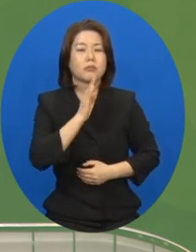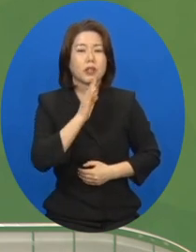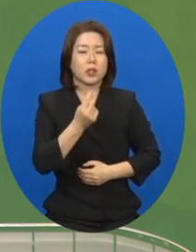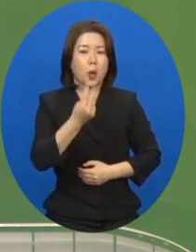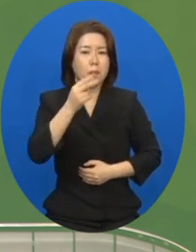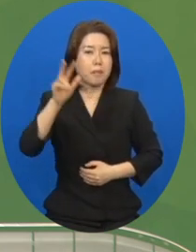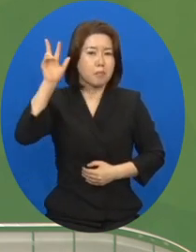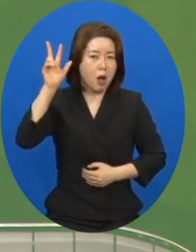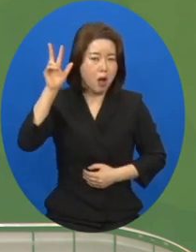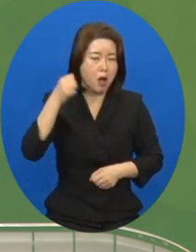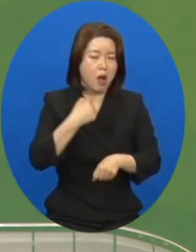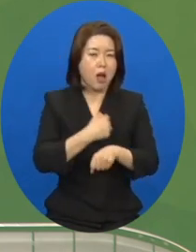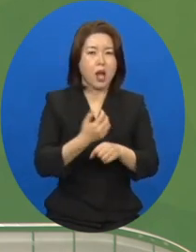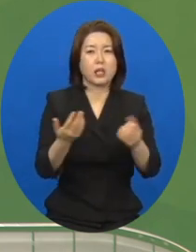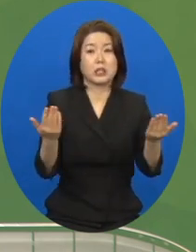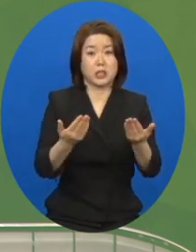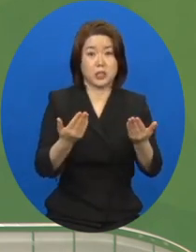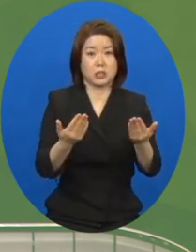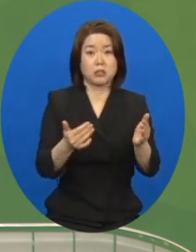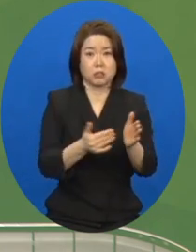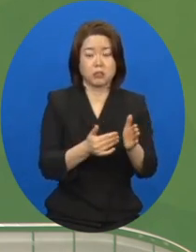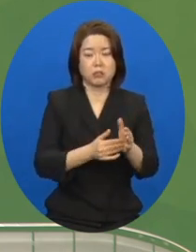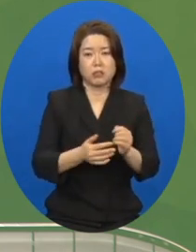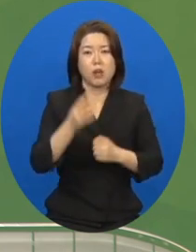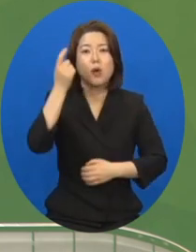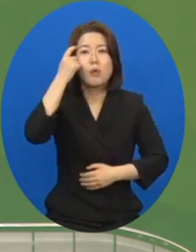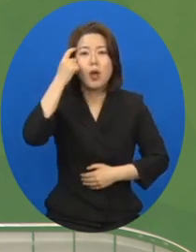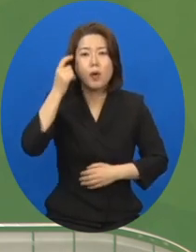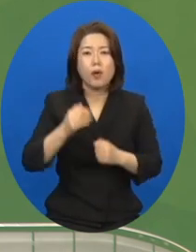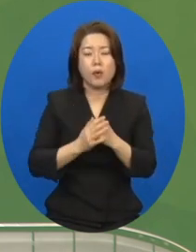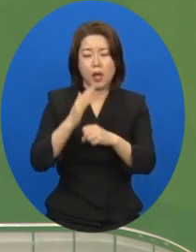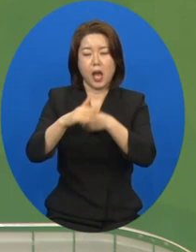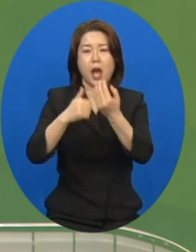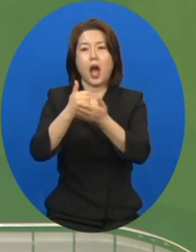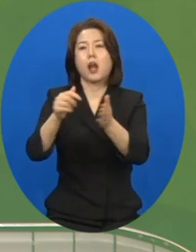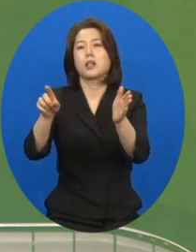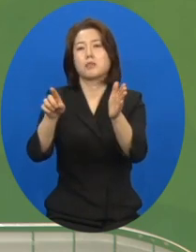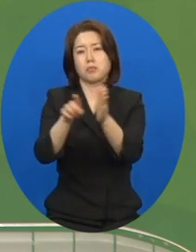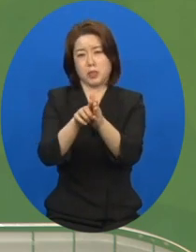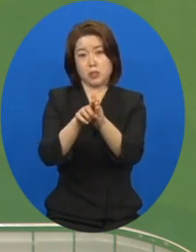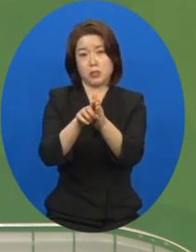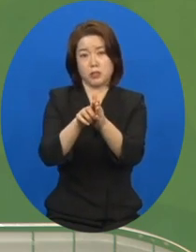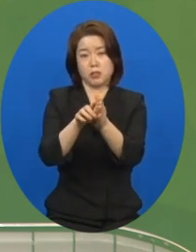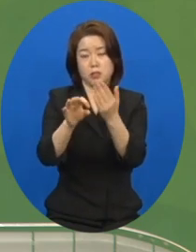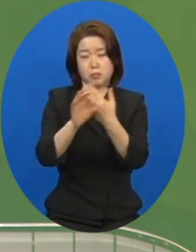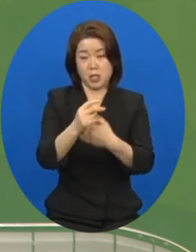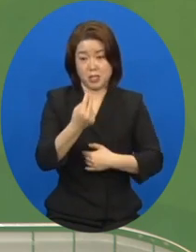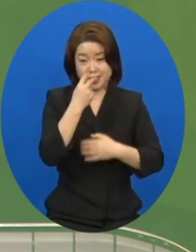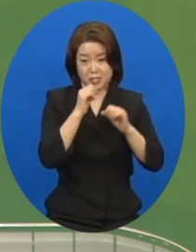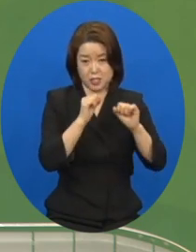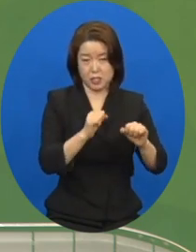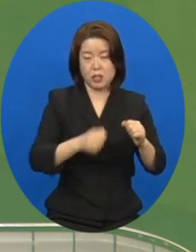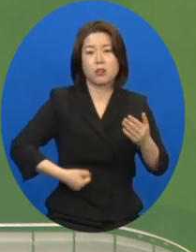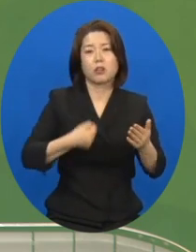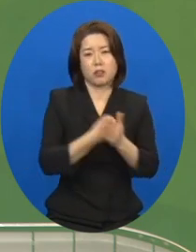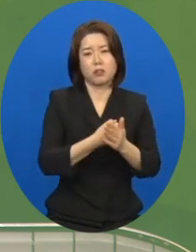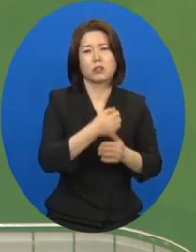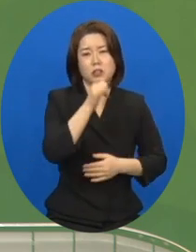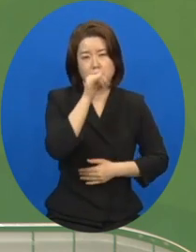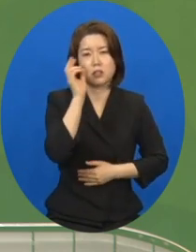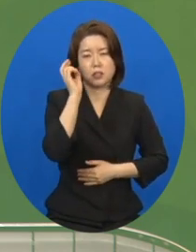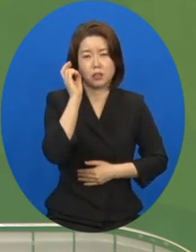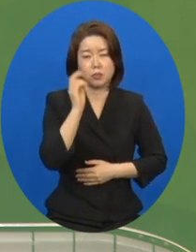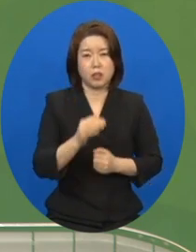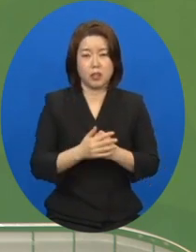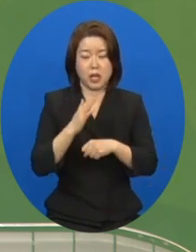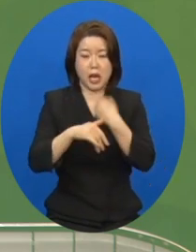목숨을 거는 일을 하는 거예요. 왜? 하나님을 믿어야 산다고 그렇게 결정이 된 거예요.